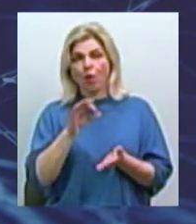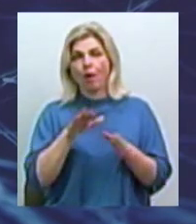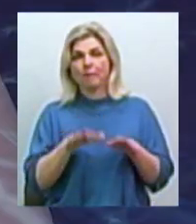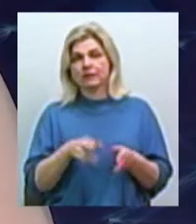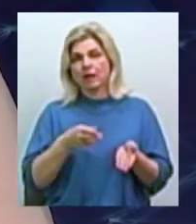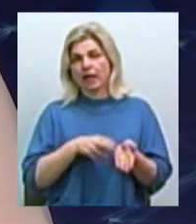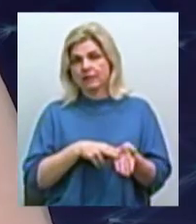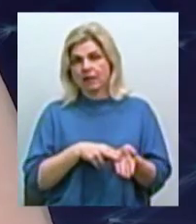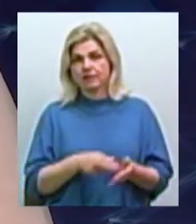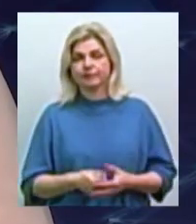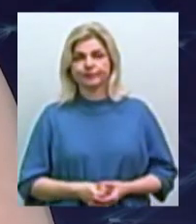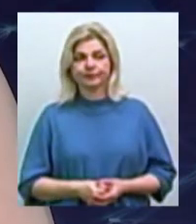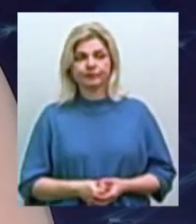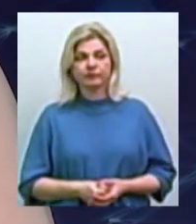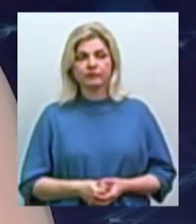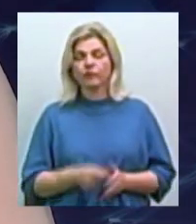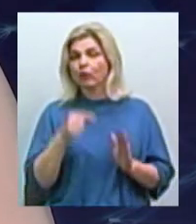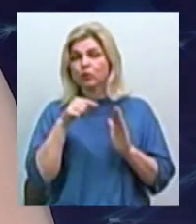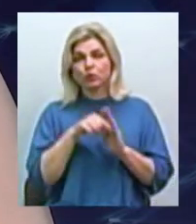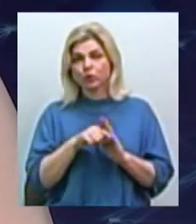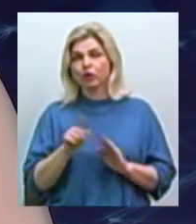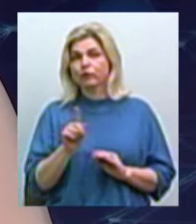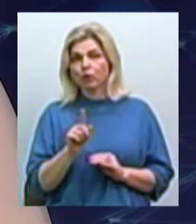реєстрації? Вся суть у тому, що